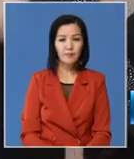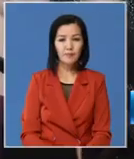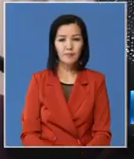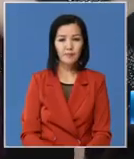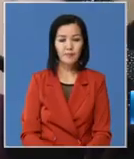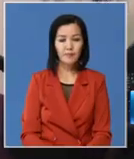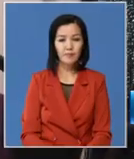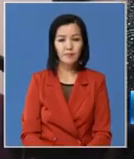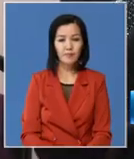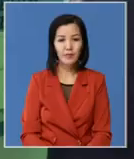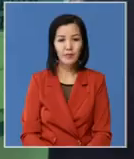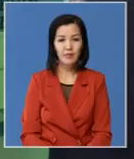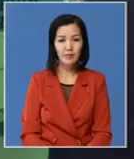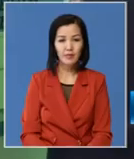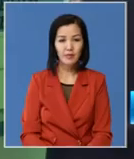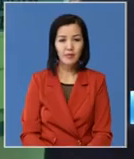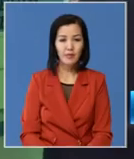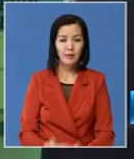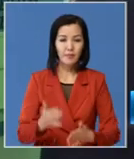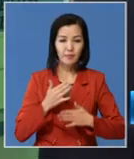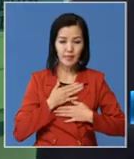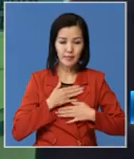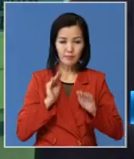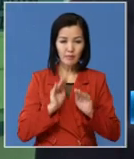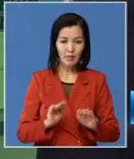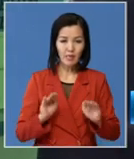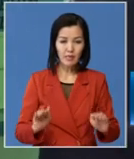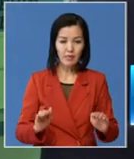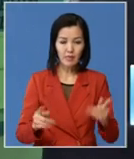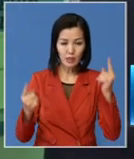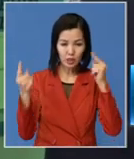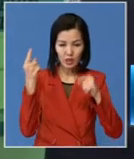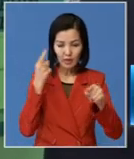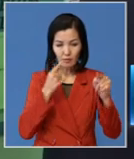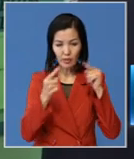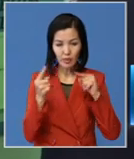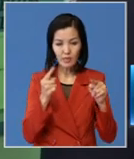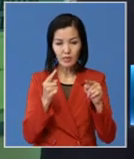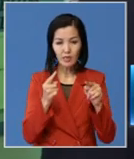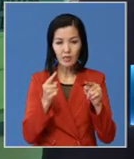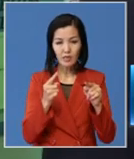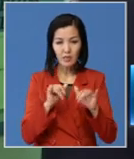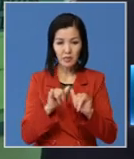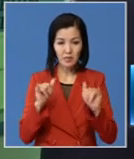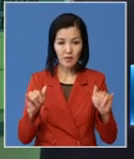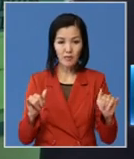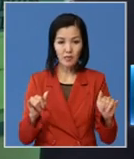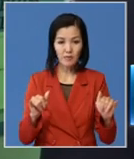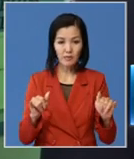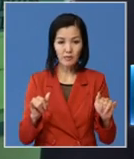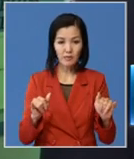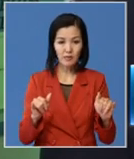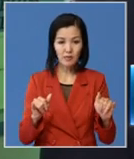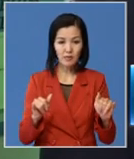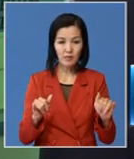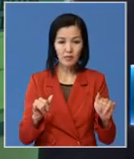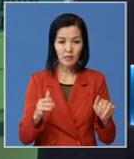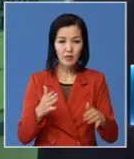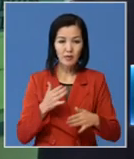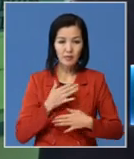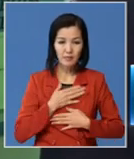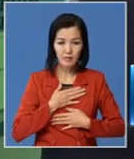концерттік бағдарламаға ұласты. Қоғам мен ұлтына пайдасын тигізер кезде аянып қалмайтын жасақшылар алдағы уақытта да елімізді